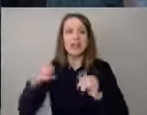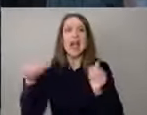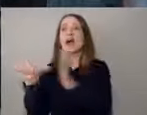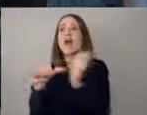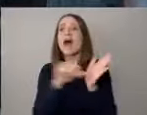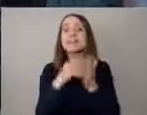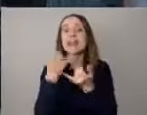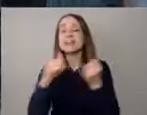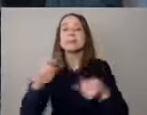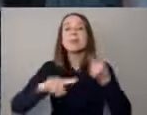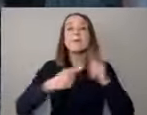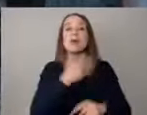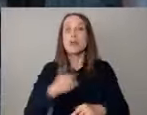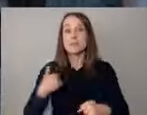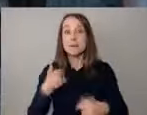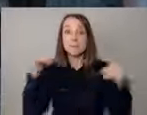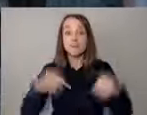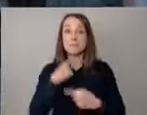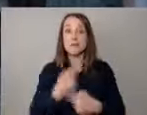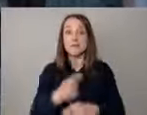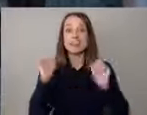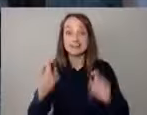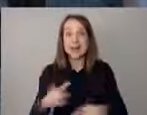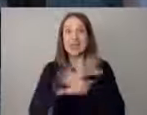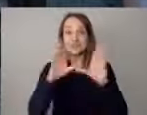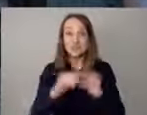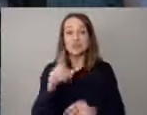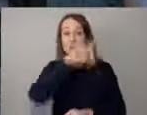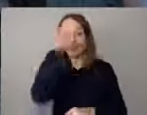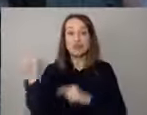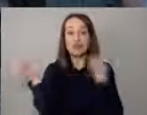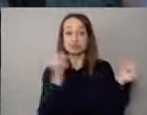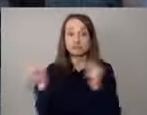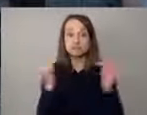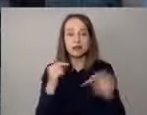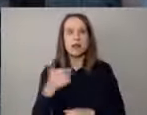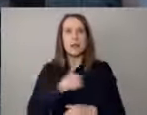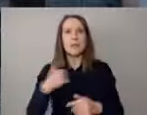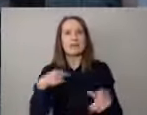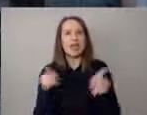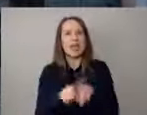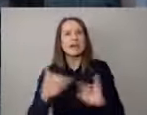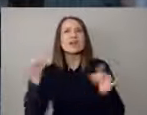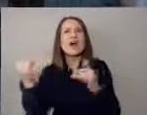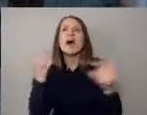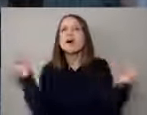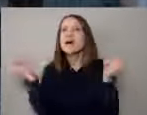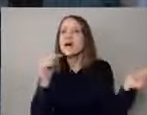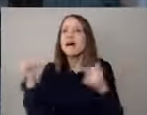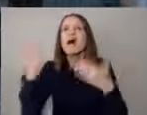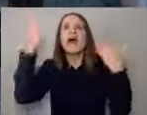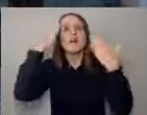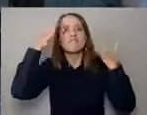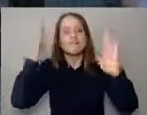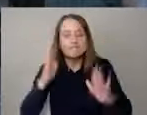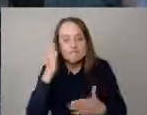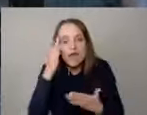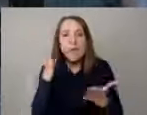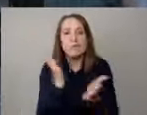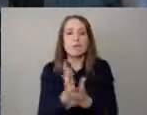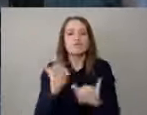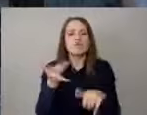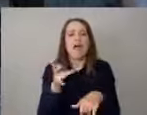Tak, rozmawiamy z ludźmi i w związku z powyższym wyciągamy wnioski z tego, co ludzie nam mówią. I to jest